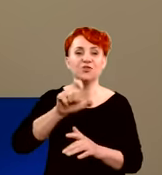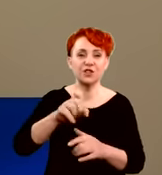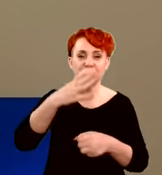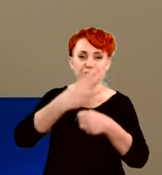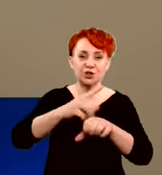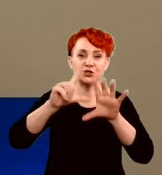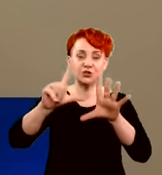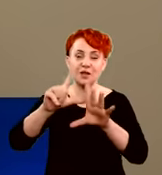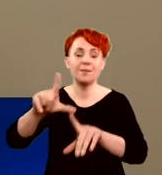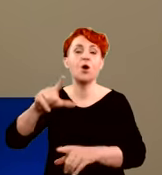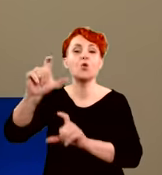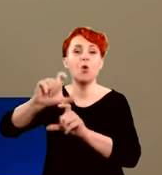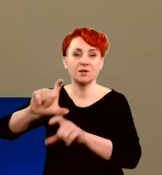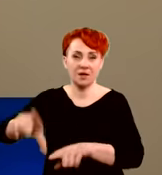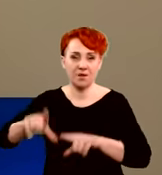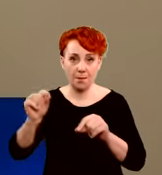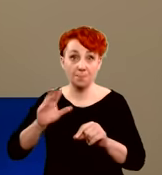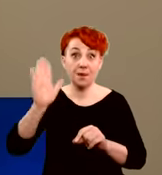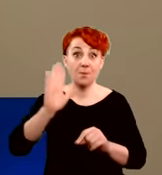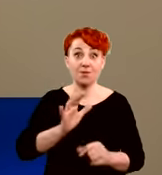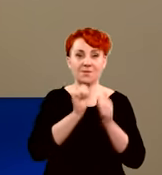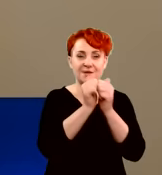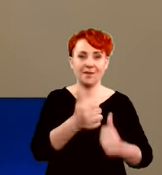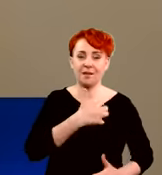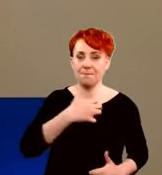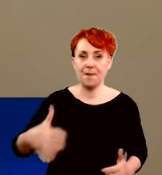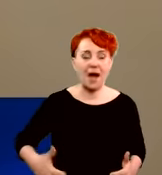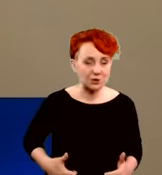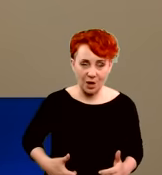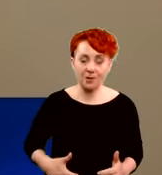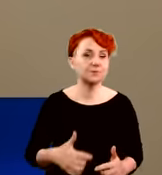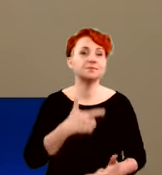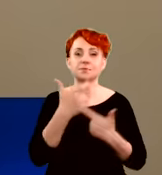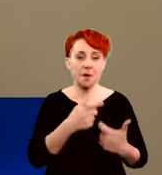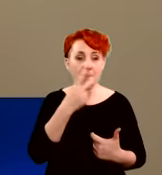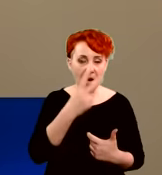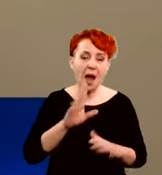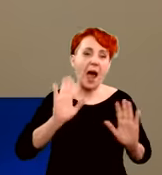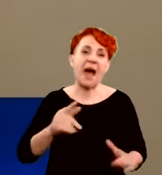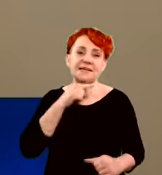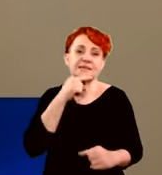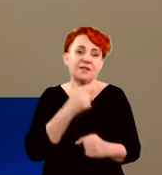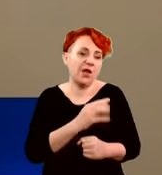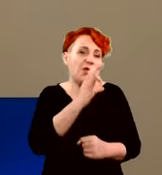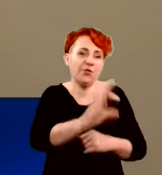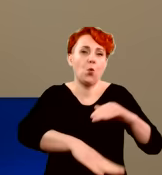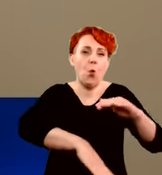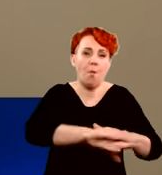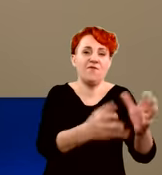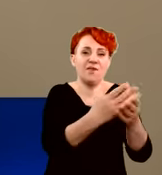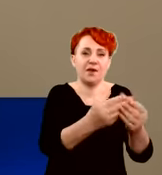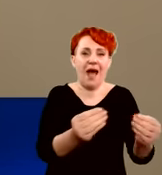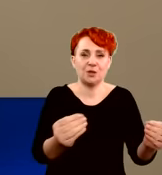Wyborczego. Następnie rolą marszałka Sejmu jest jedynie stwierdzenie wygaśnięcia tych mandatów. Ja rozumiem, że to